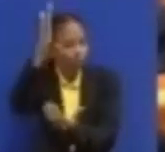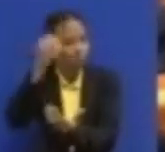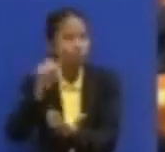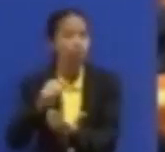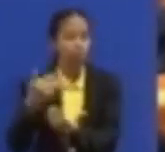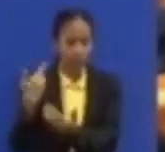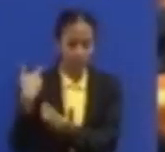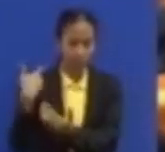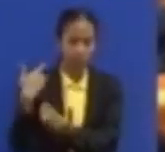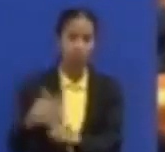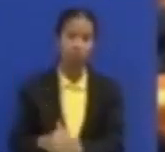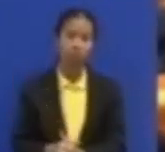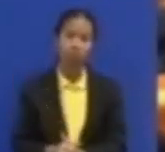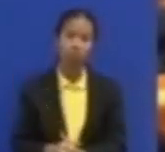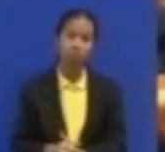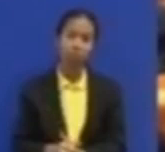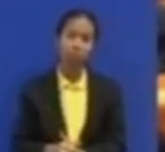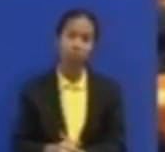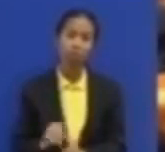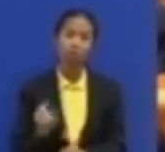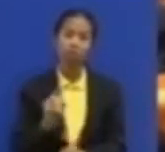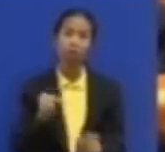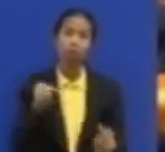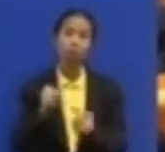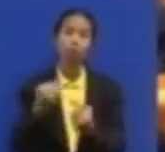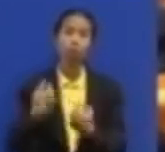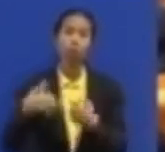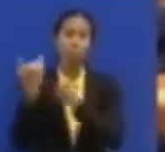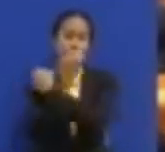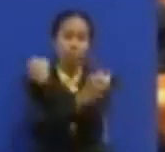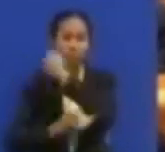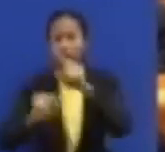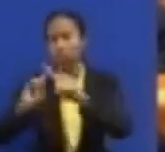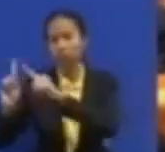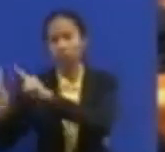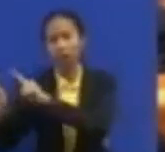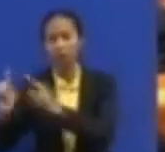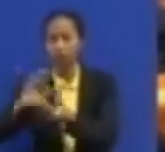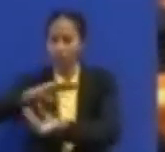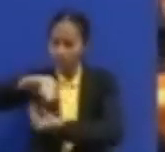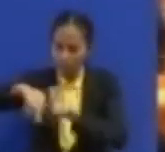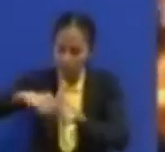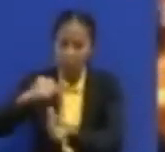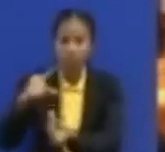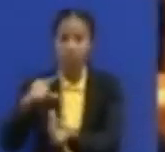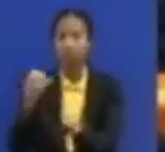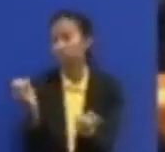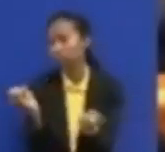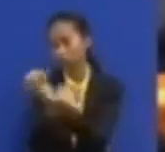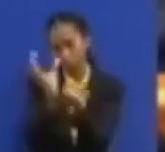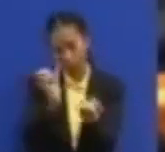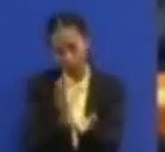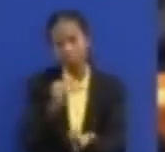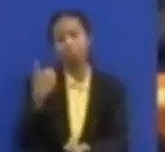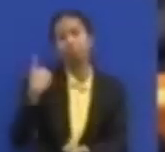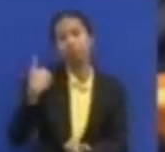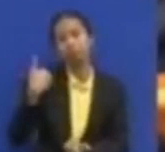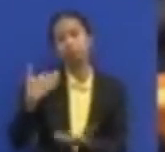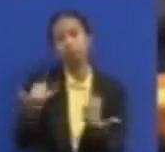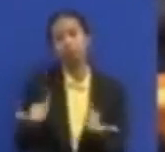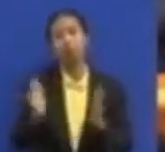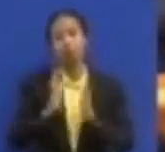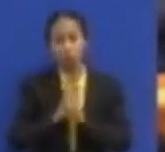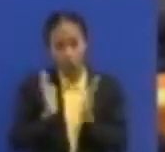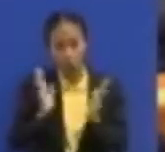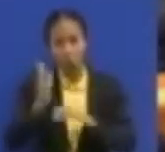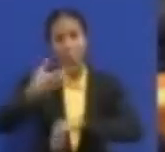ายไม่ว่าจะเป็นความเชื่อมั่นของต่างชาติเรื่องของเศรษฐกิจที่จะตามมายังก็กราบขอบพระคุณท่านประธานนะครับ